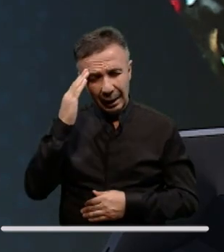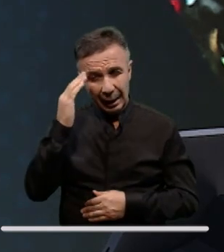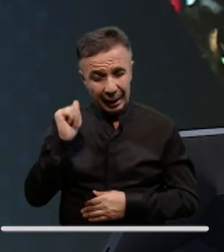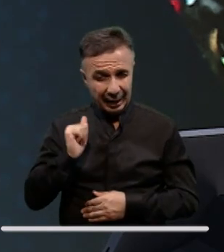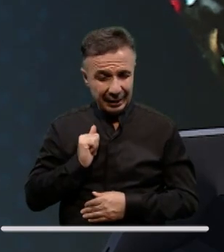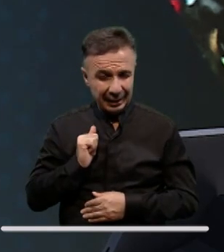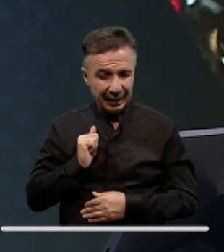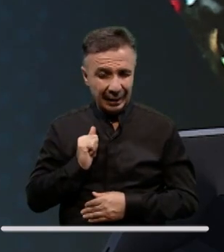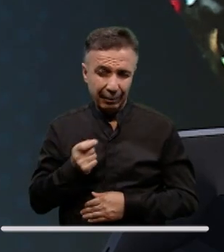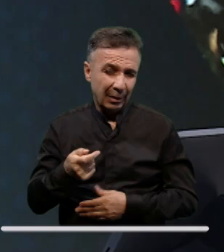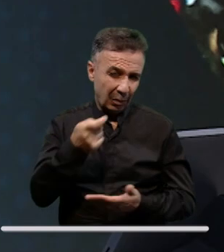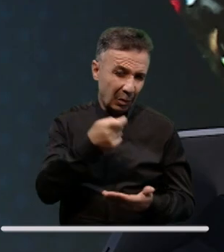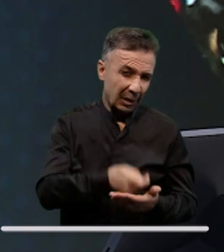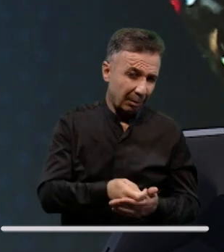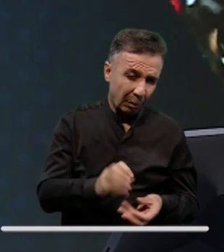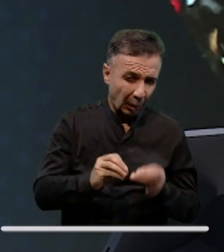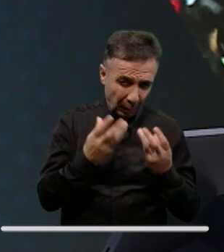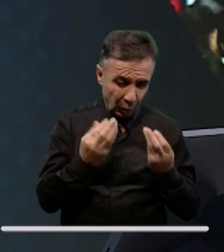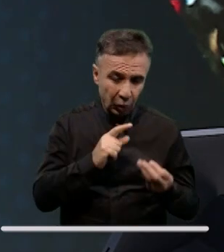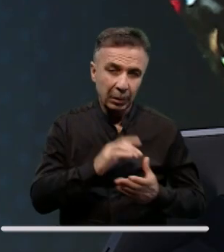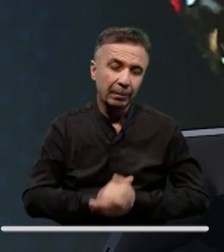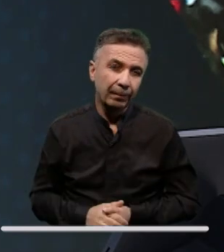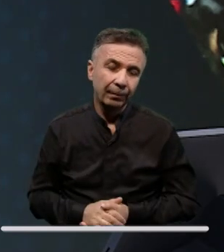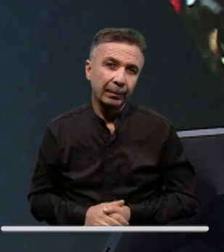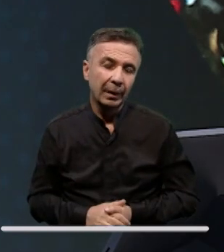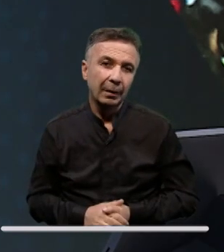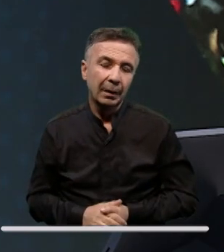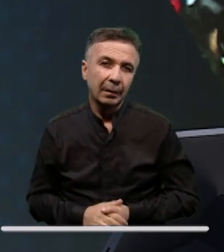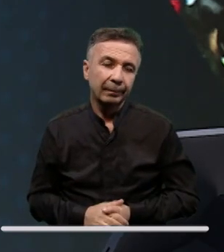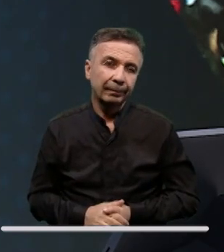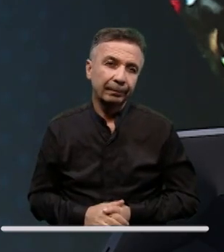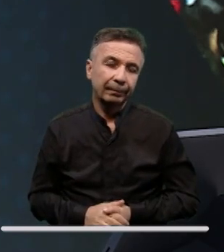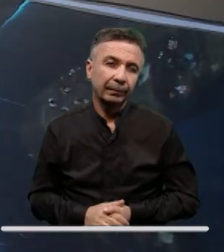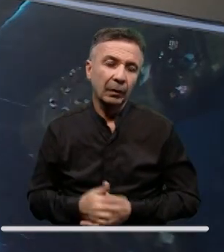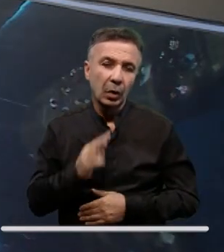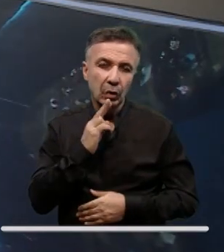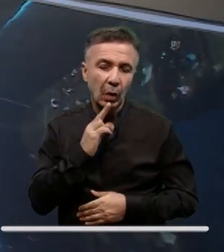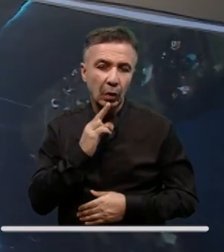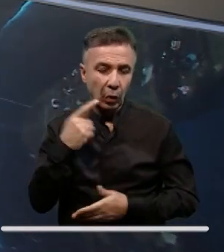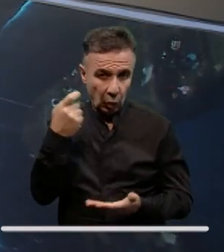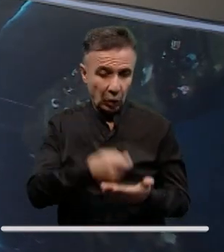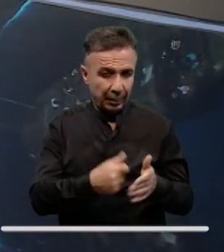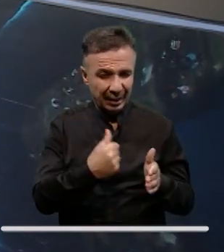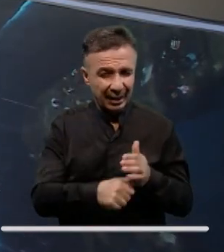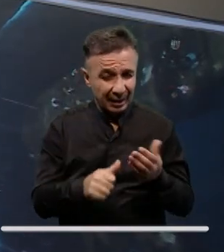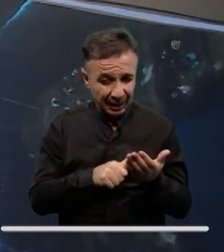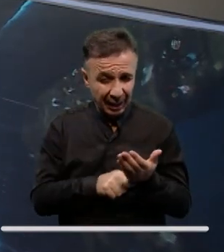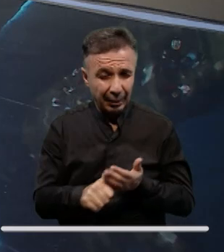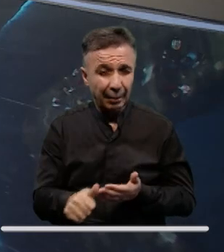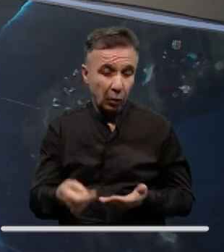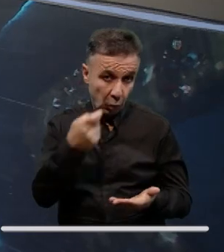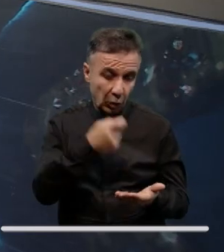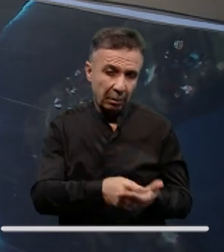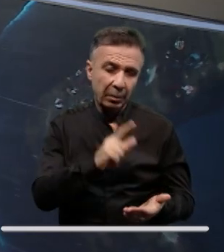onu ödersek Sıkıntı olur mu Tabii o biraz önceki söylediğimizi sonucu son ödeme tarihinde tamamını ödemek